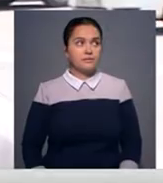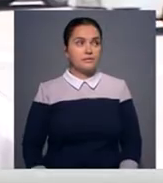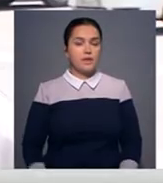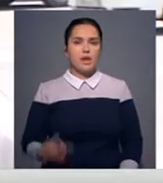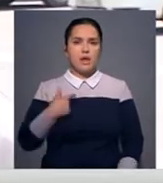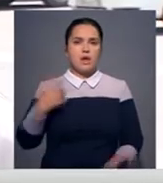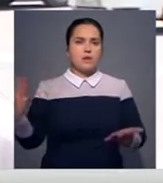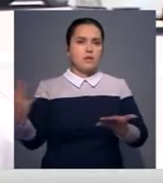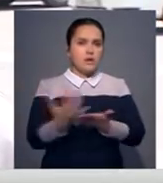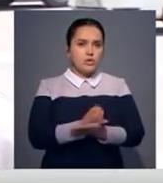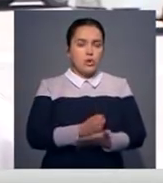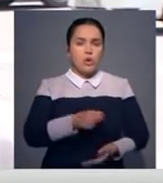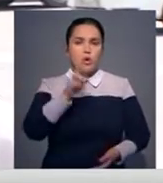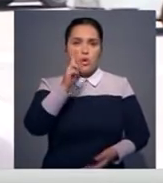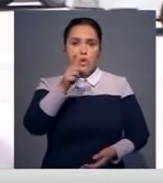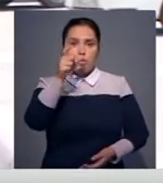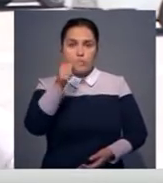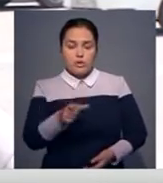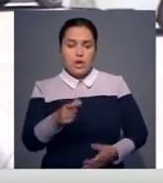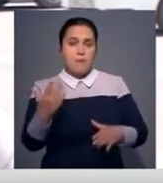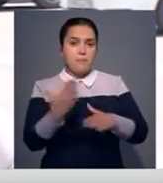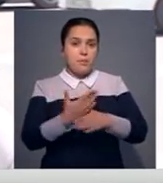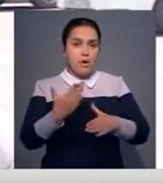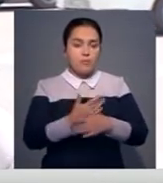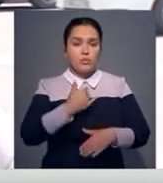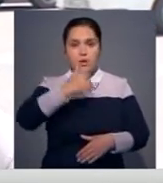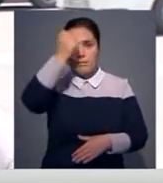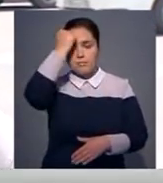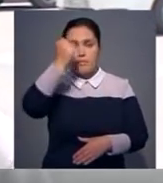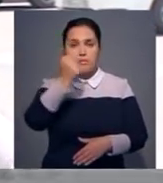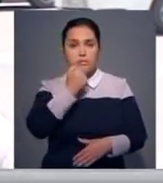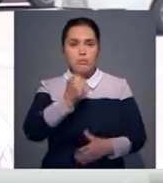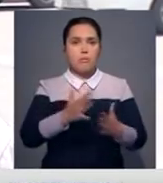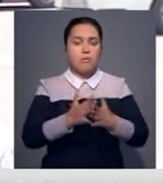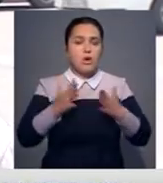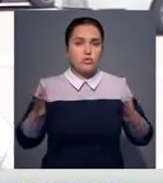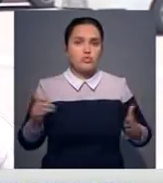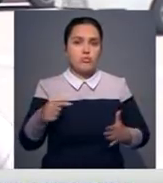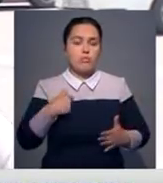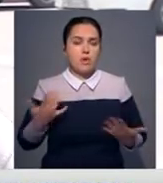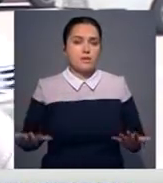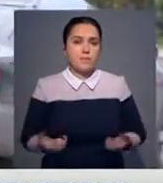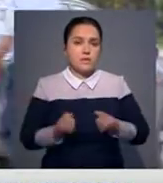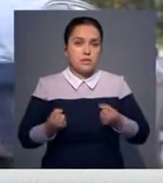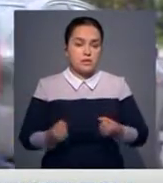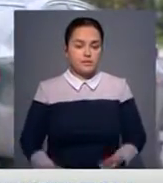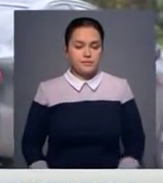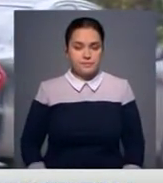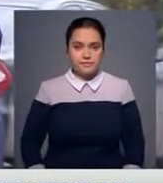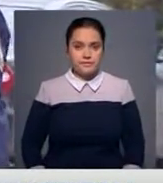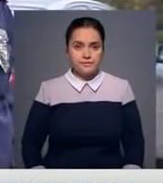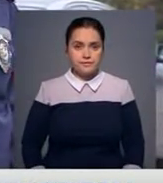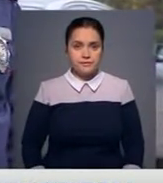Я нашел батальон, пошел к руководству, хотел выразить благодарность от всей своей семьи и сказать спасибо полицейским.